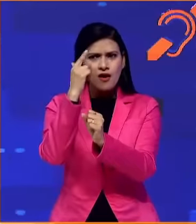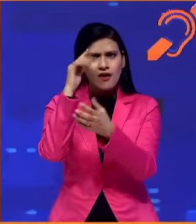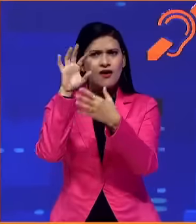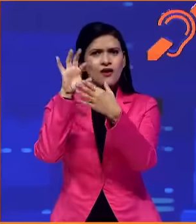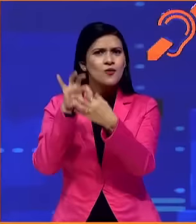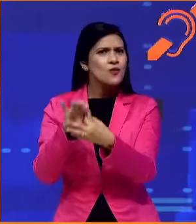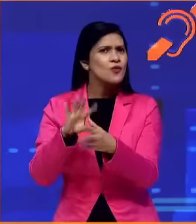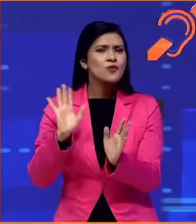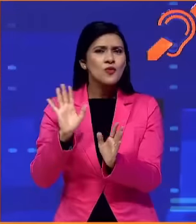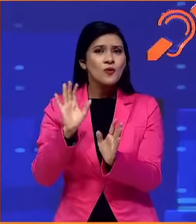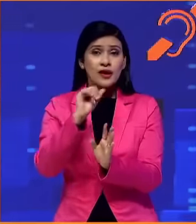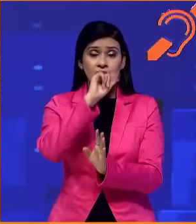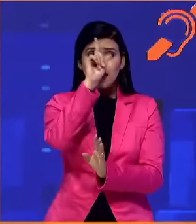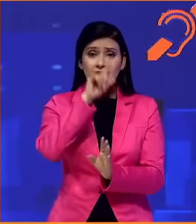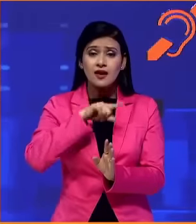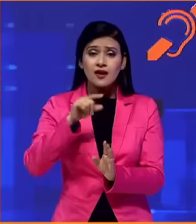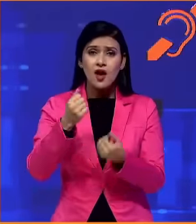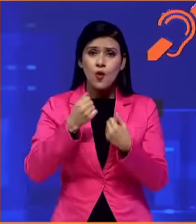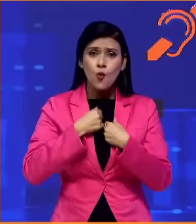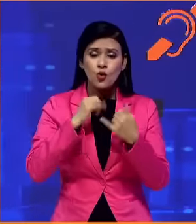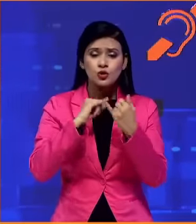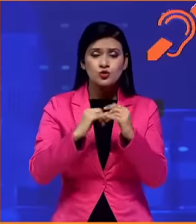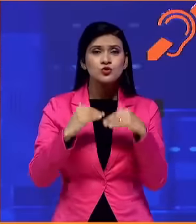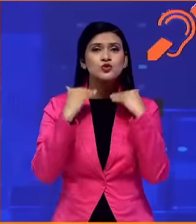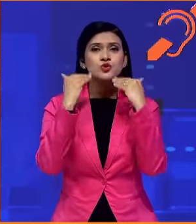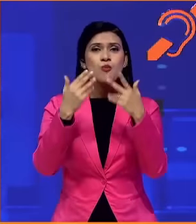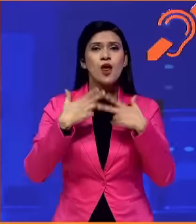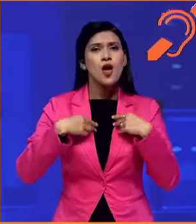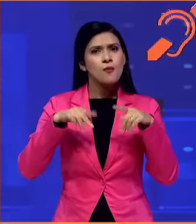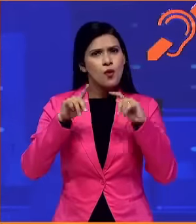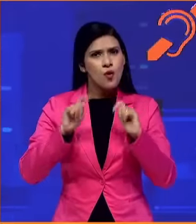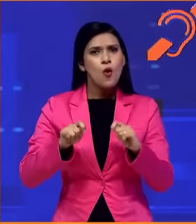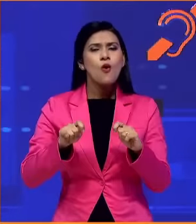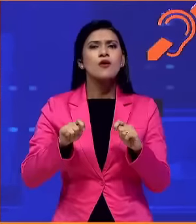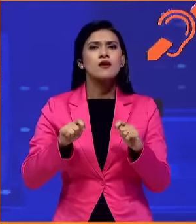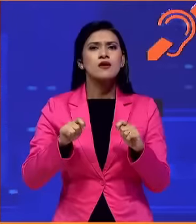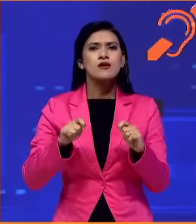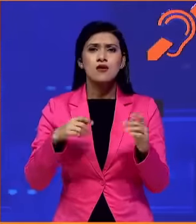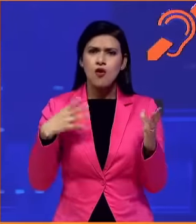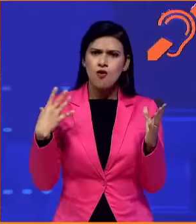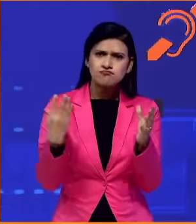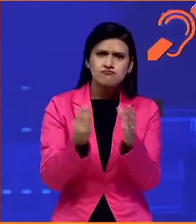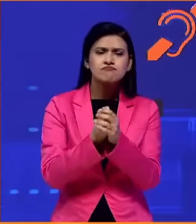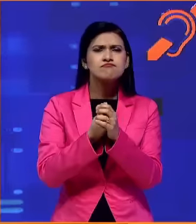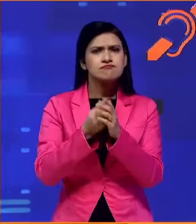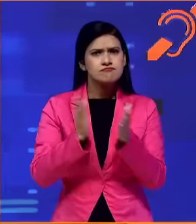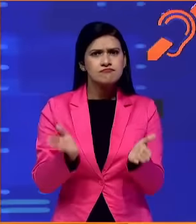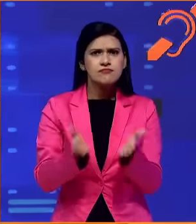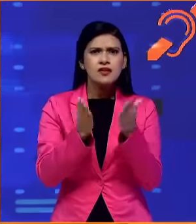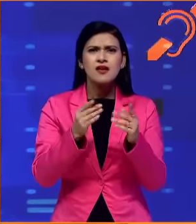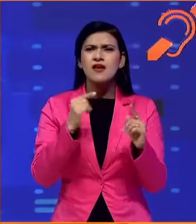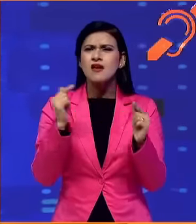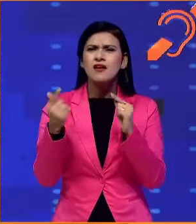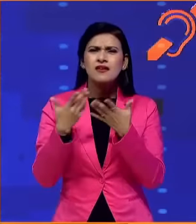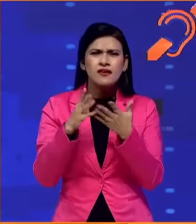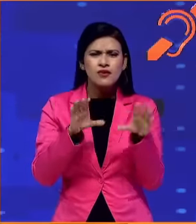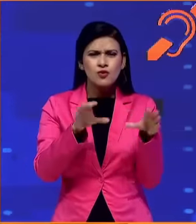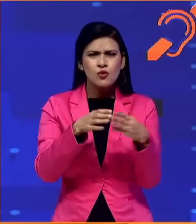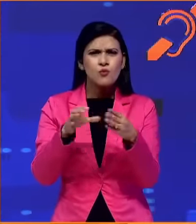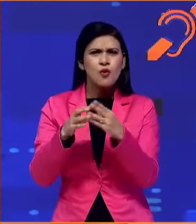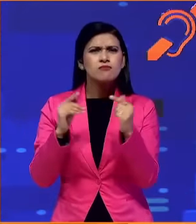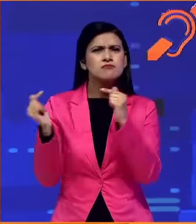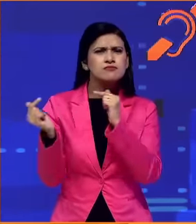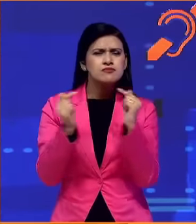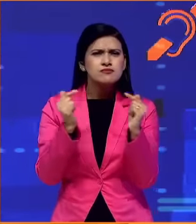न्यायालयकेनिर्णयकेकारणहुआहै। सभीलोगएकजुटहैं,औरजो पक्षआपसमेंलड़तेथे,वहविवाद जो